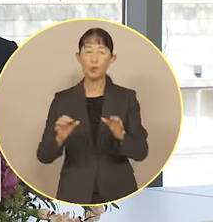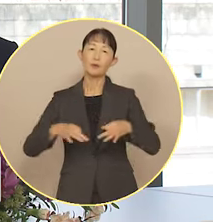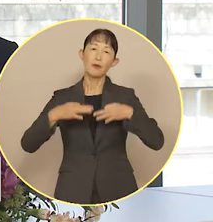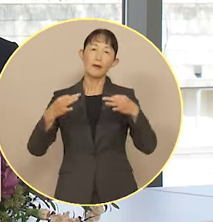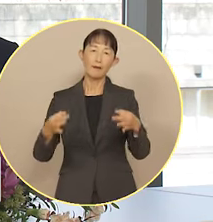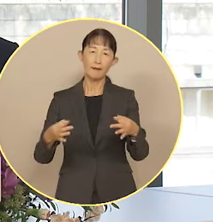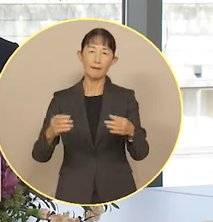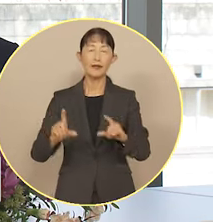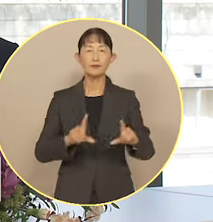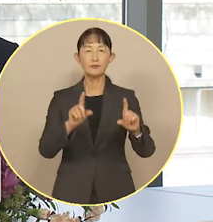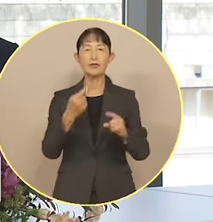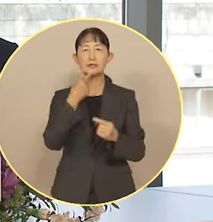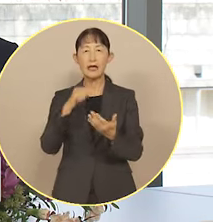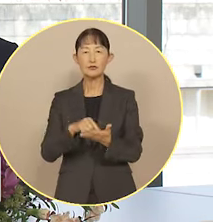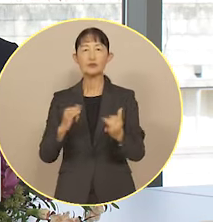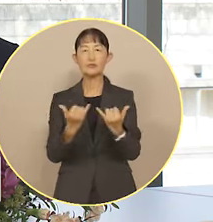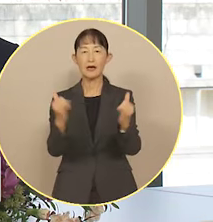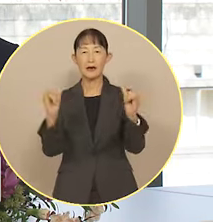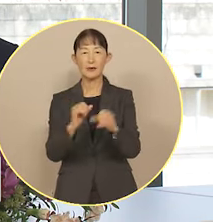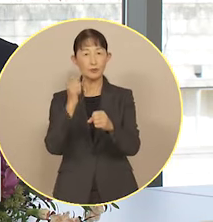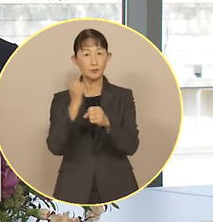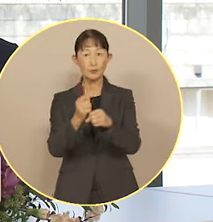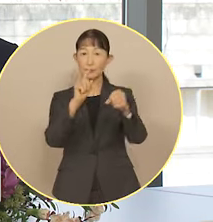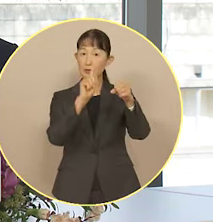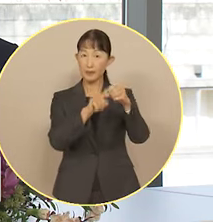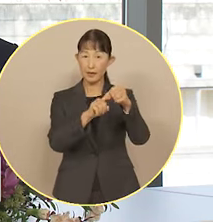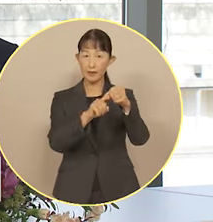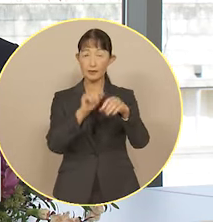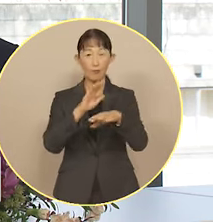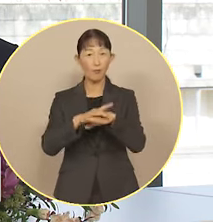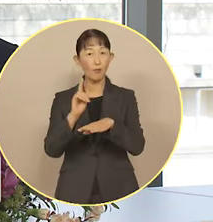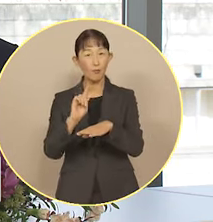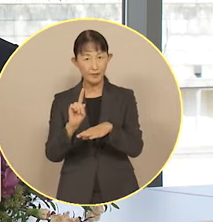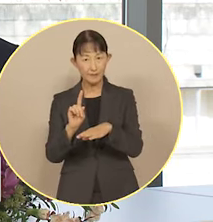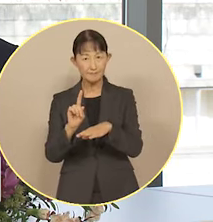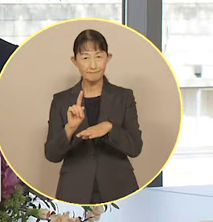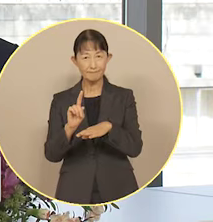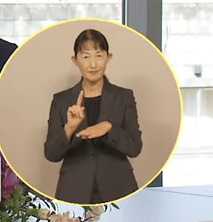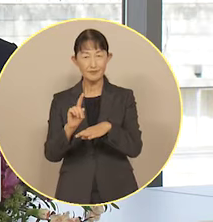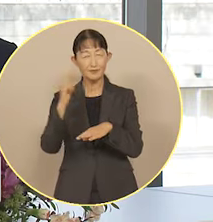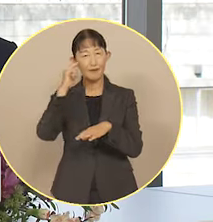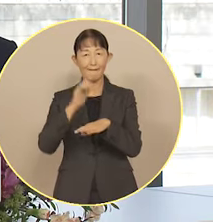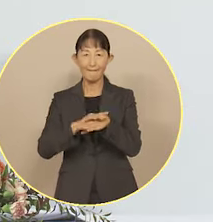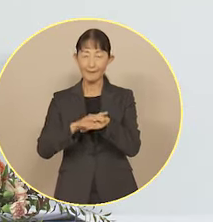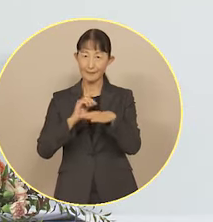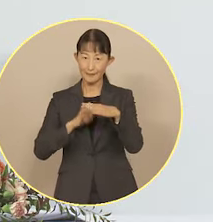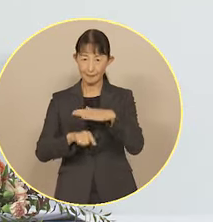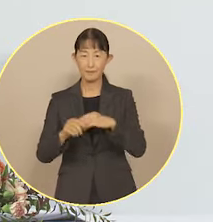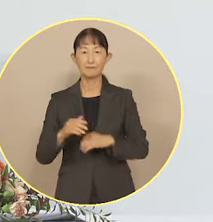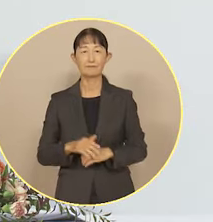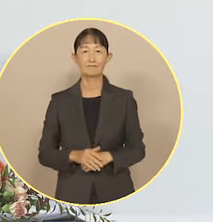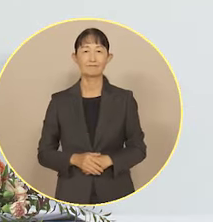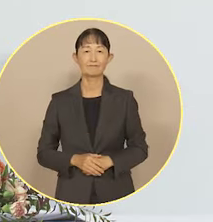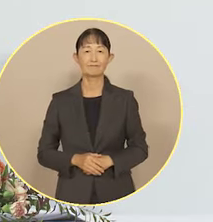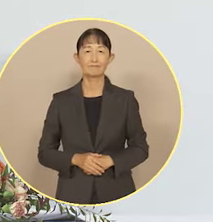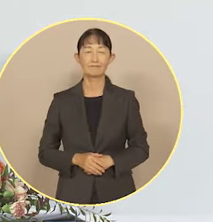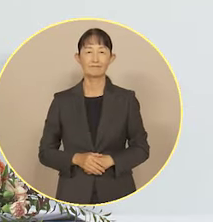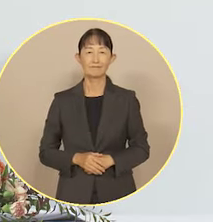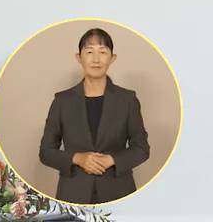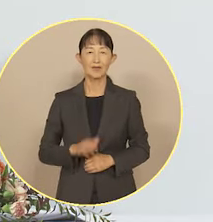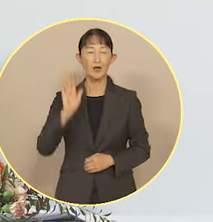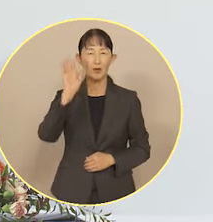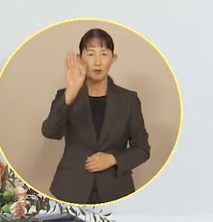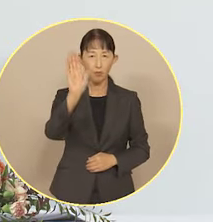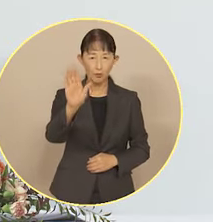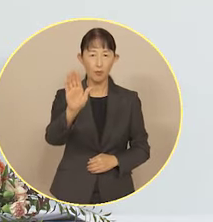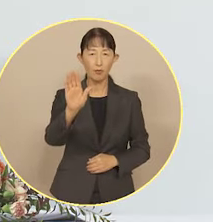で快適な社会を築いていくにはまどどのようにしたらいいのかというま視点ですで人口がピークになっ